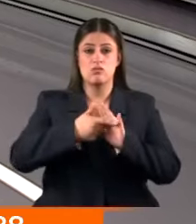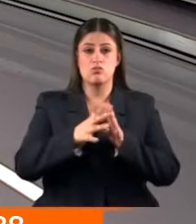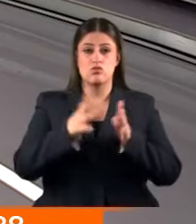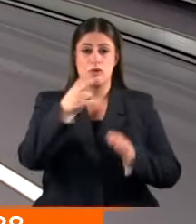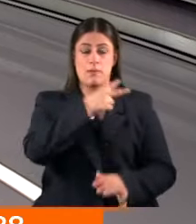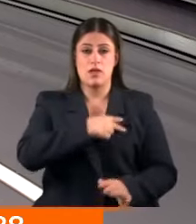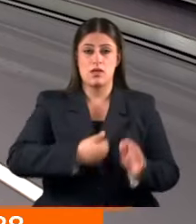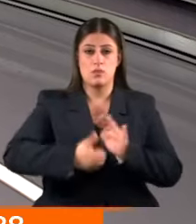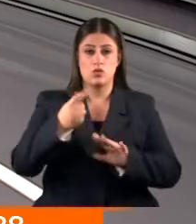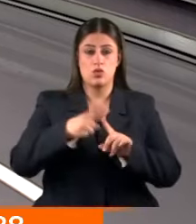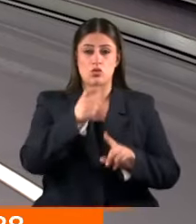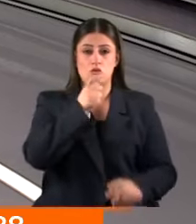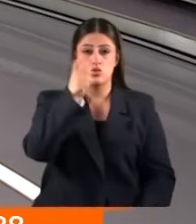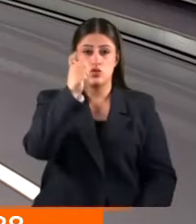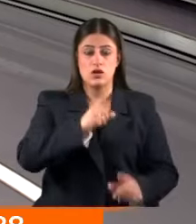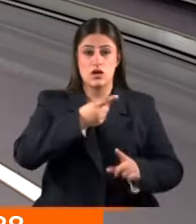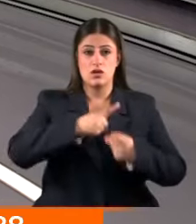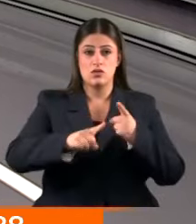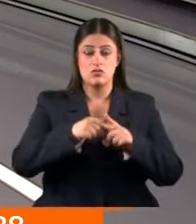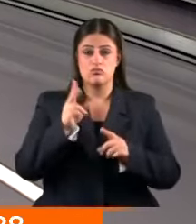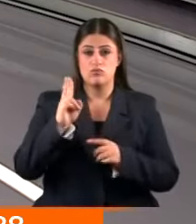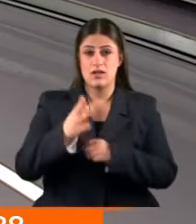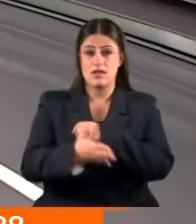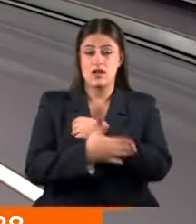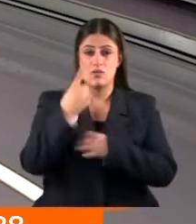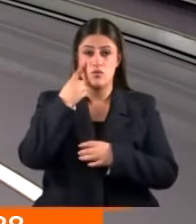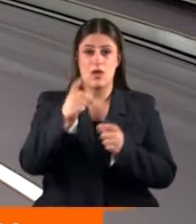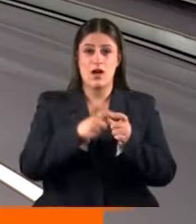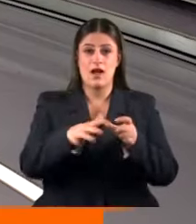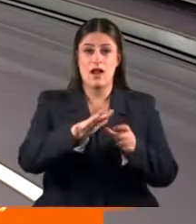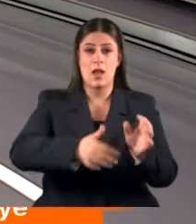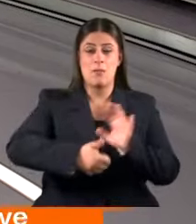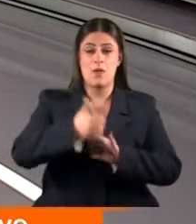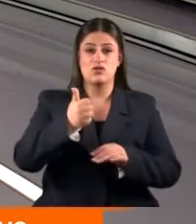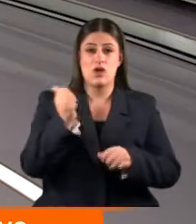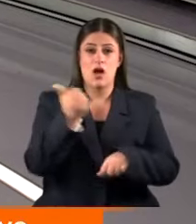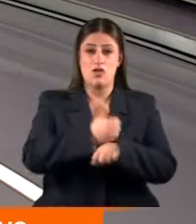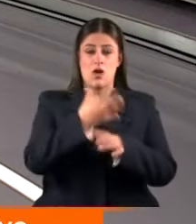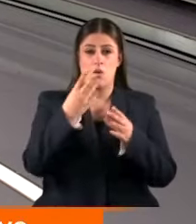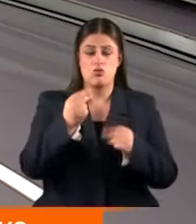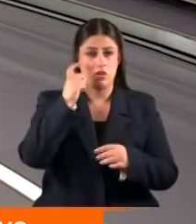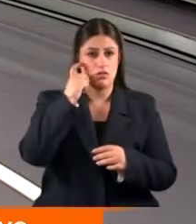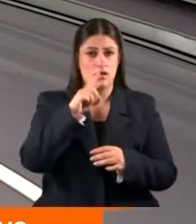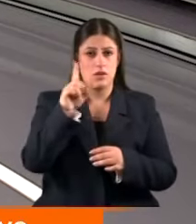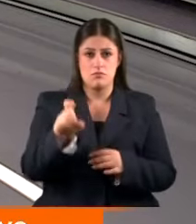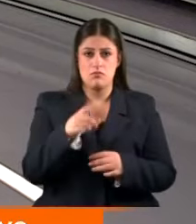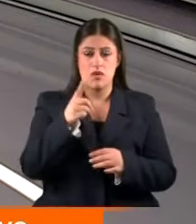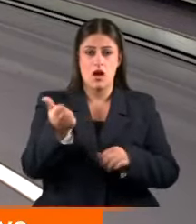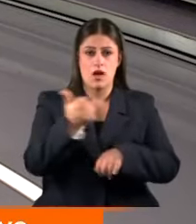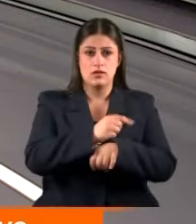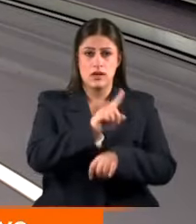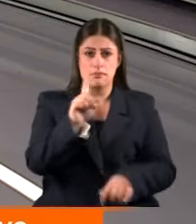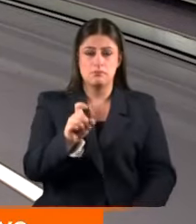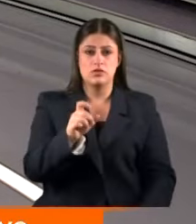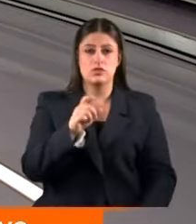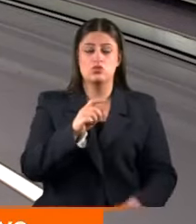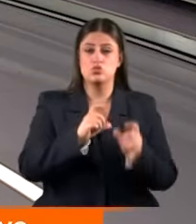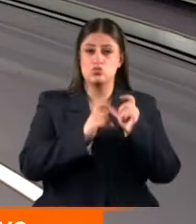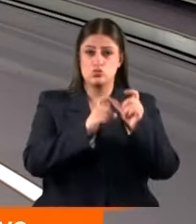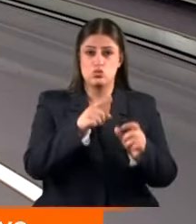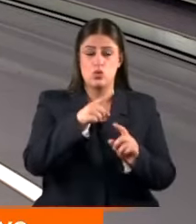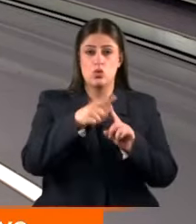Belediye Başkanı Tunç Soyer'in Kılıçdaroğlu'nun desteğiyle genel başkan adayı olacağı öne sürüldü. Aday mısınız sorusunu yanıtlayan Tunç Soyer